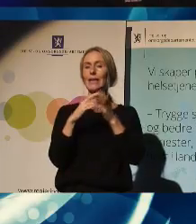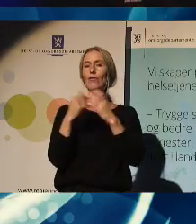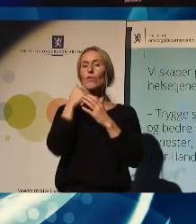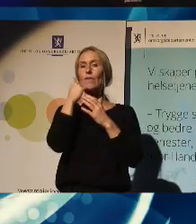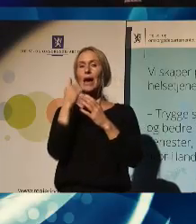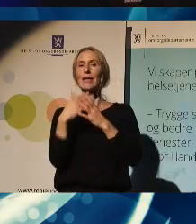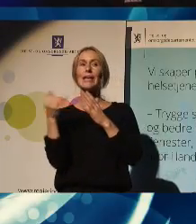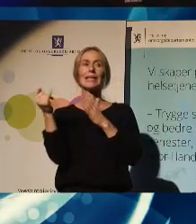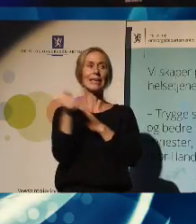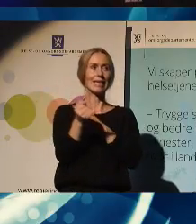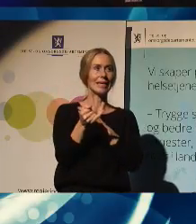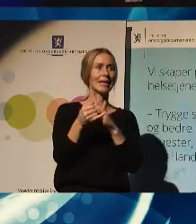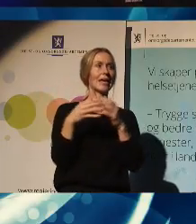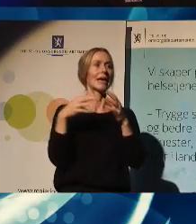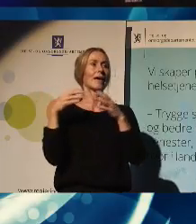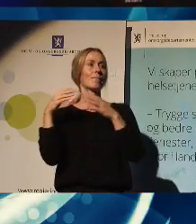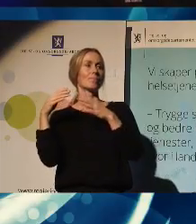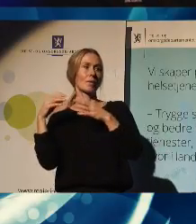limbo.